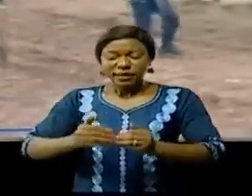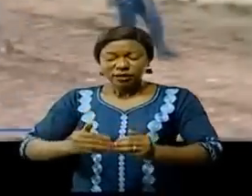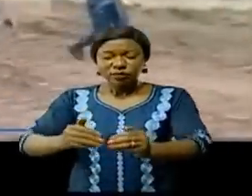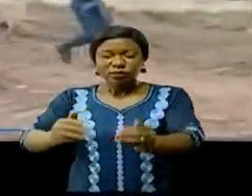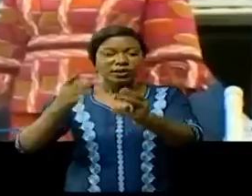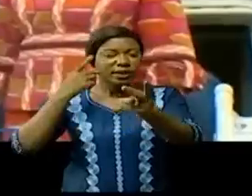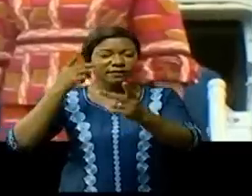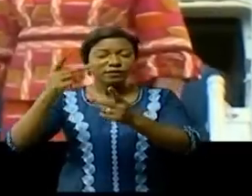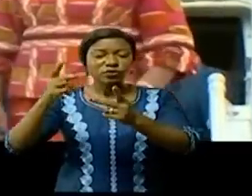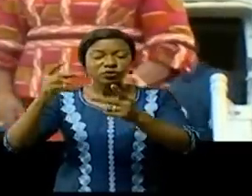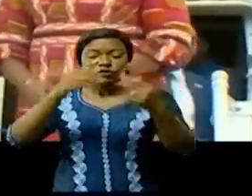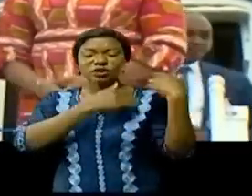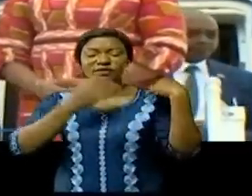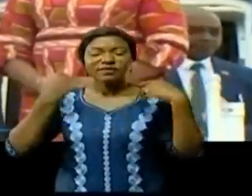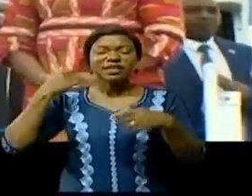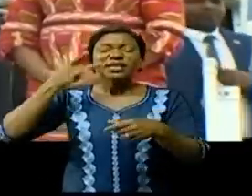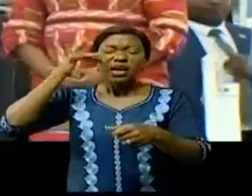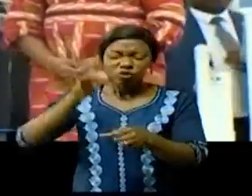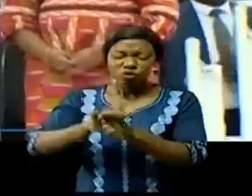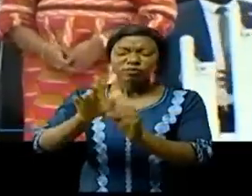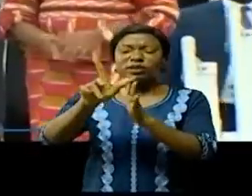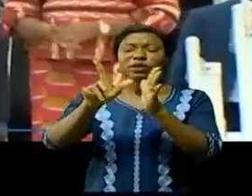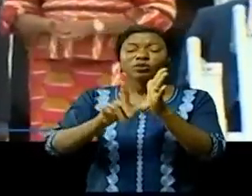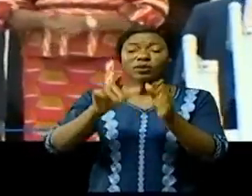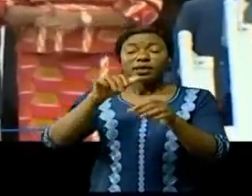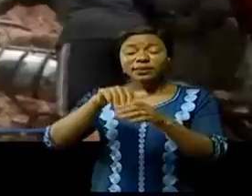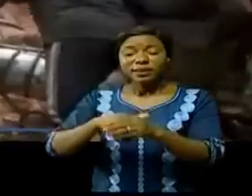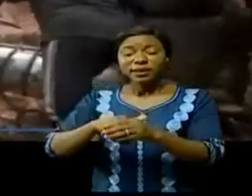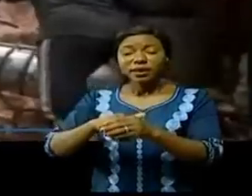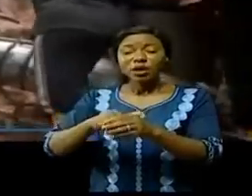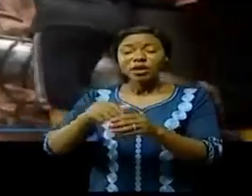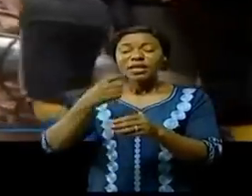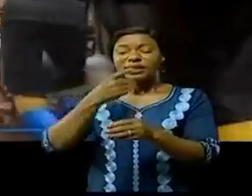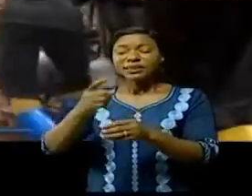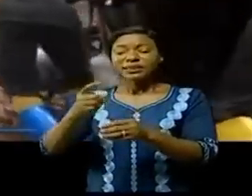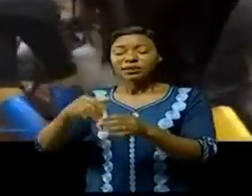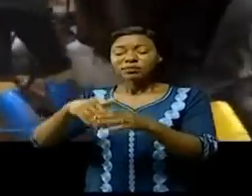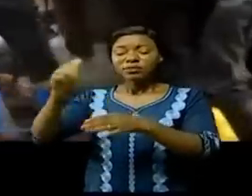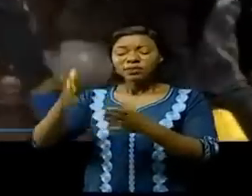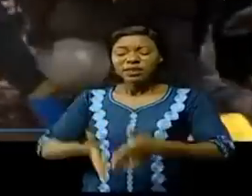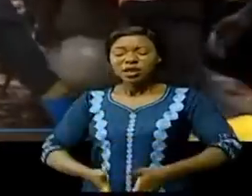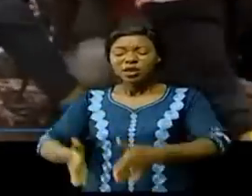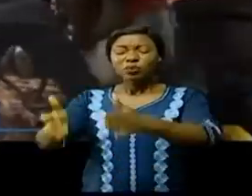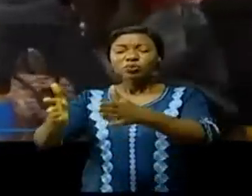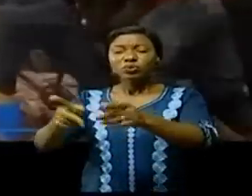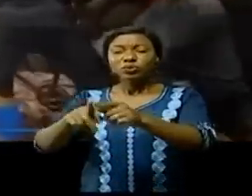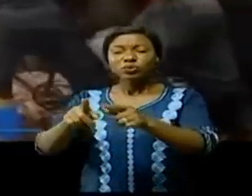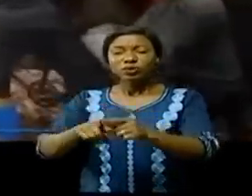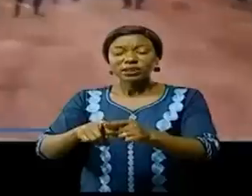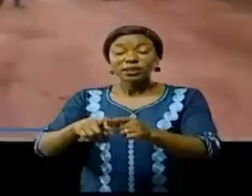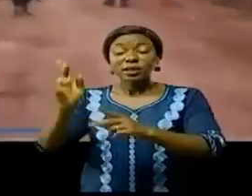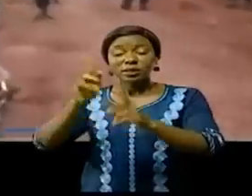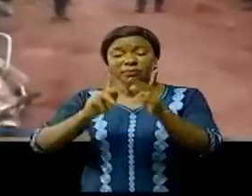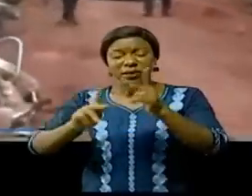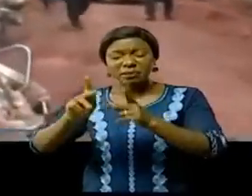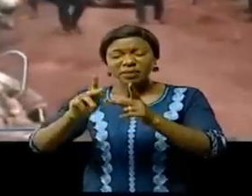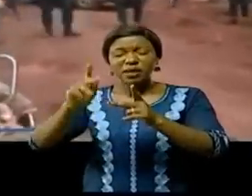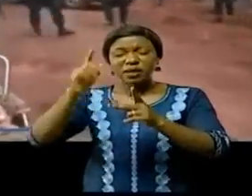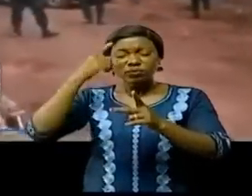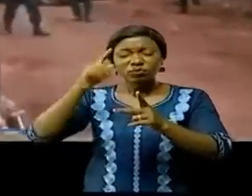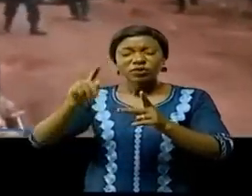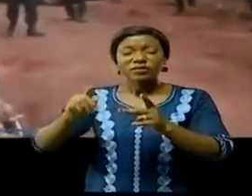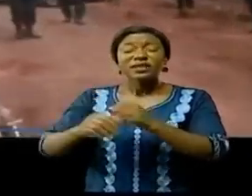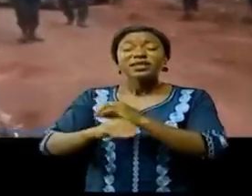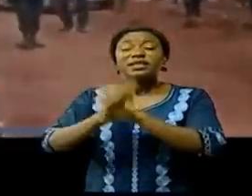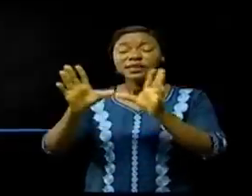vision du chef de l'État Félix-Antoine Tshisekedi dans son entité en faisant sortir de milliers de ses concitoyens de l'extrême précarité.